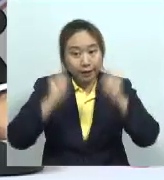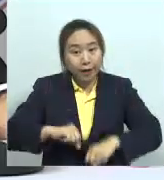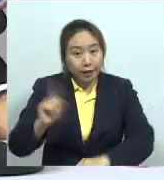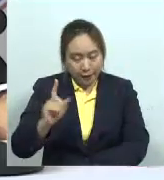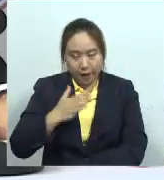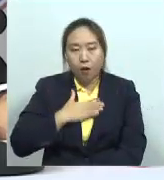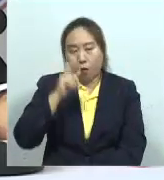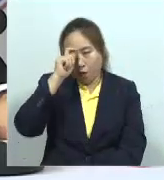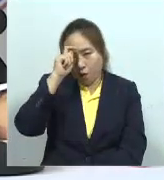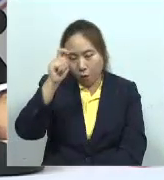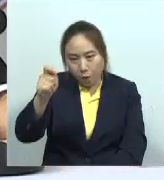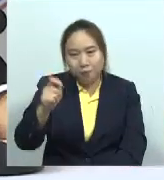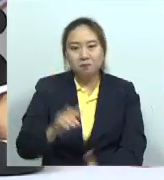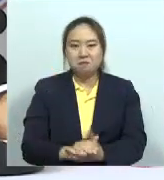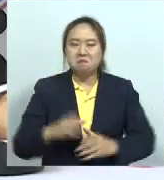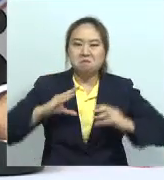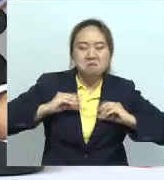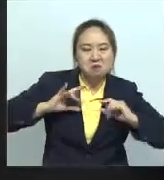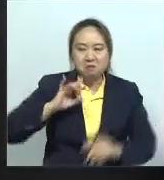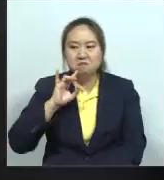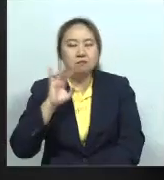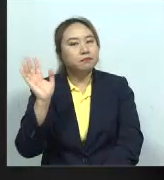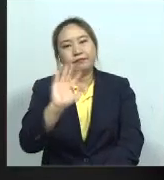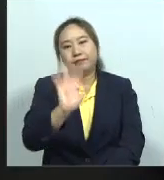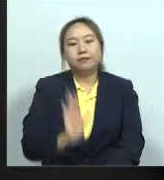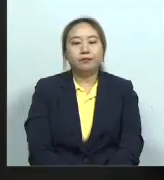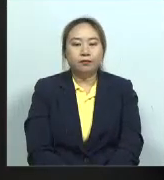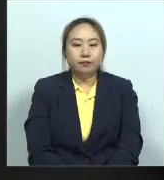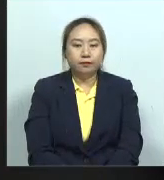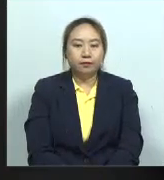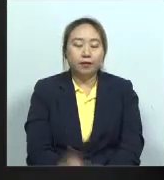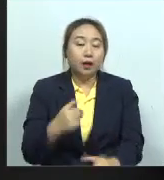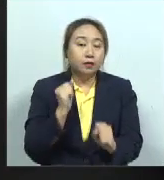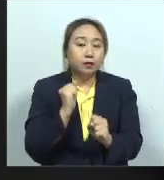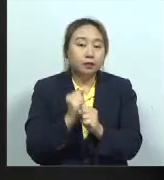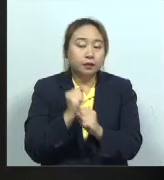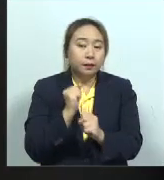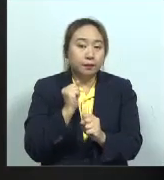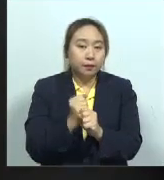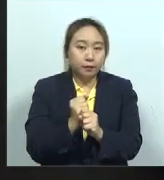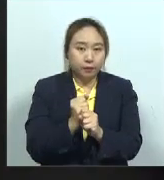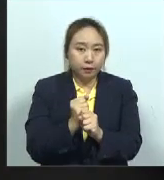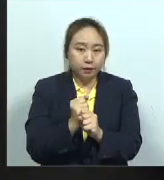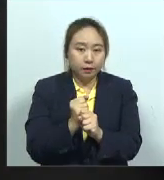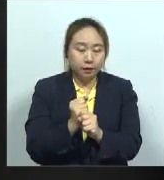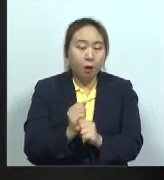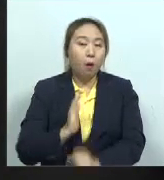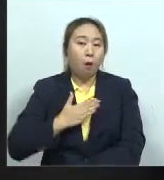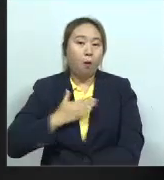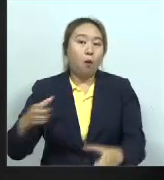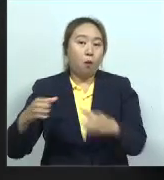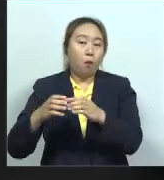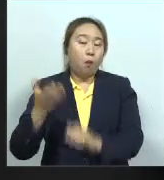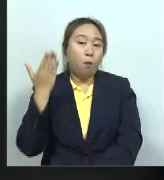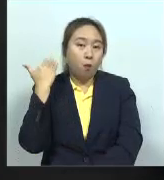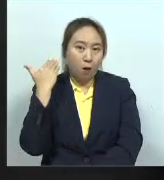พแล้วเราจะไม่มีการออกมางองแงนะครับ การดำเนินการของกลุ่มเมื่อวานนี้ก็เป็นการ